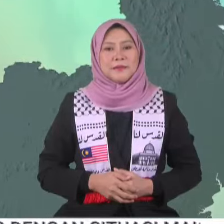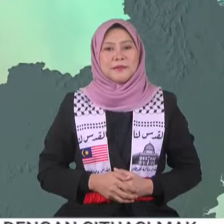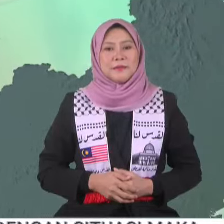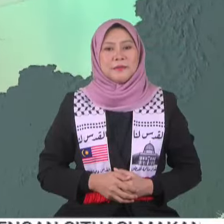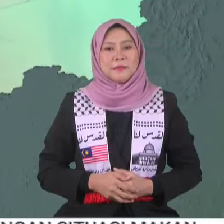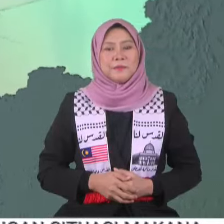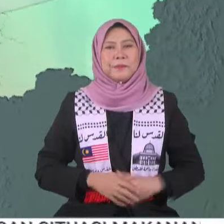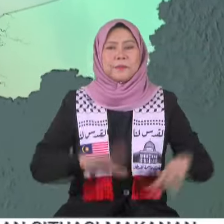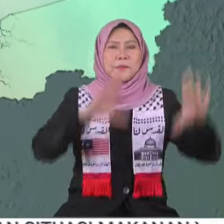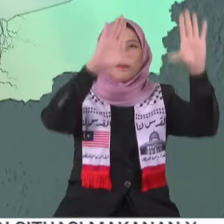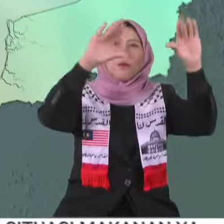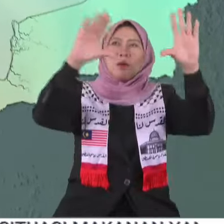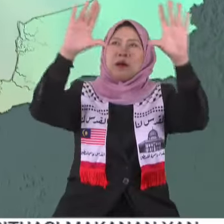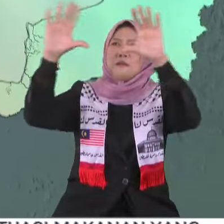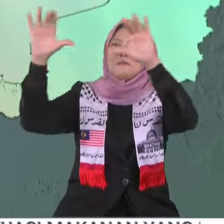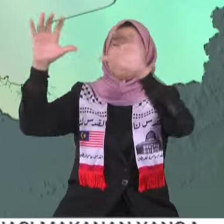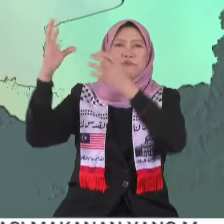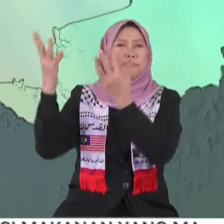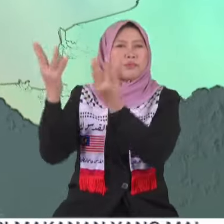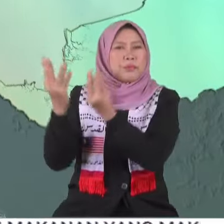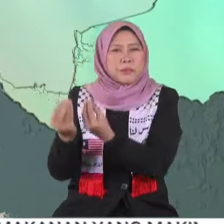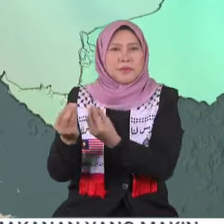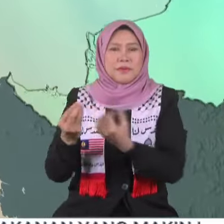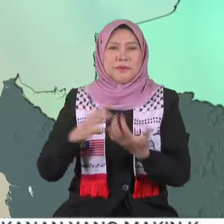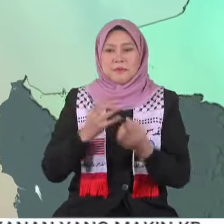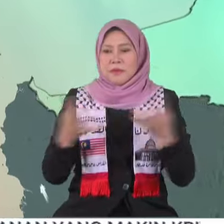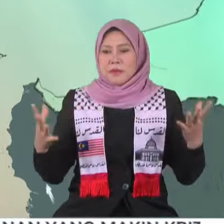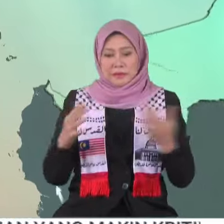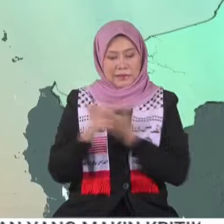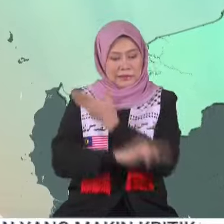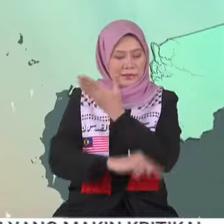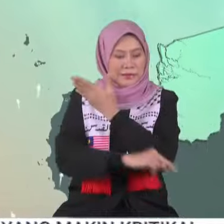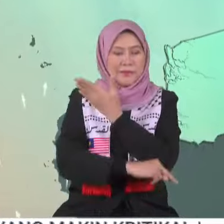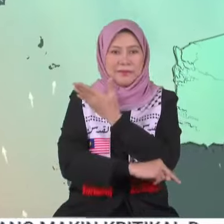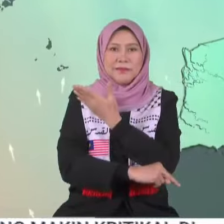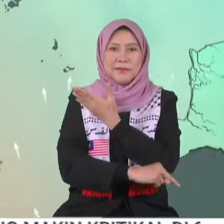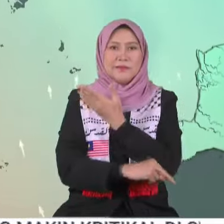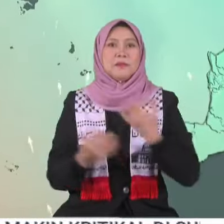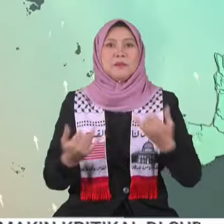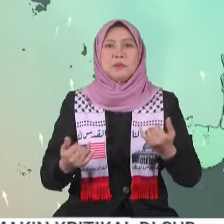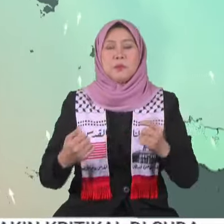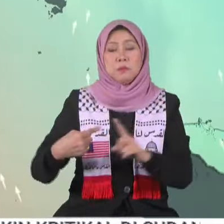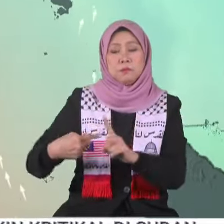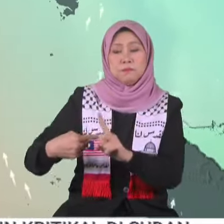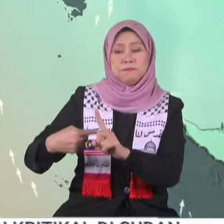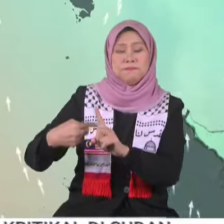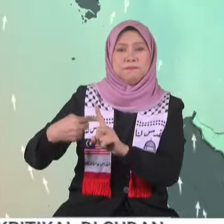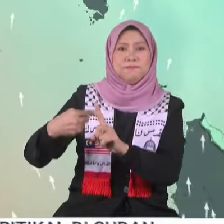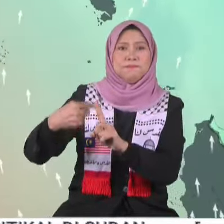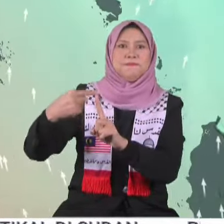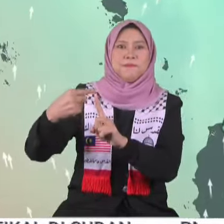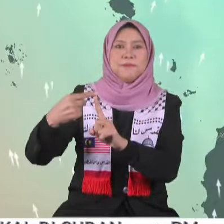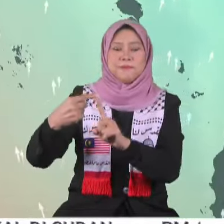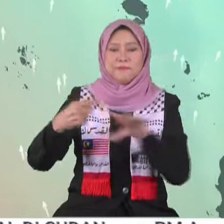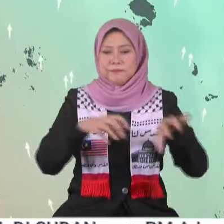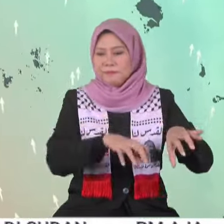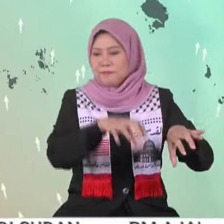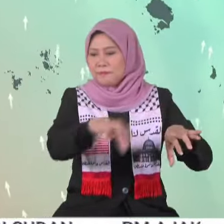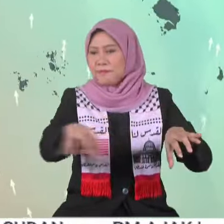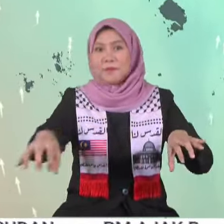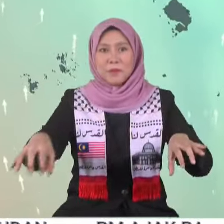kurangnya letupan awan dan juga taburan hujan masih lagi berlanjutan di kebanyakan negeri. Keadaan ini meningkatkan suhu maksimum harian di beberapa